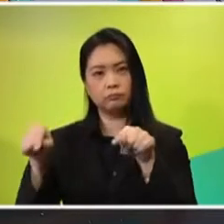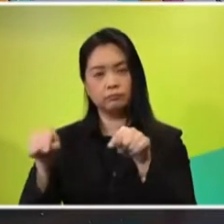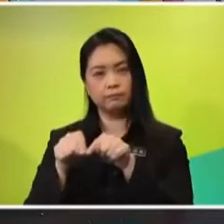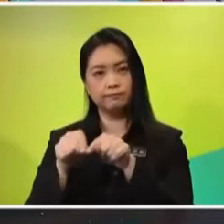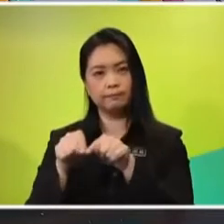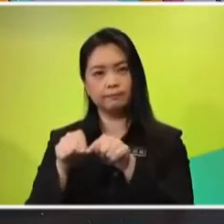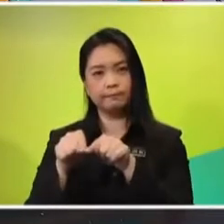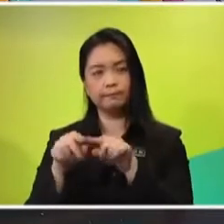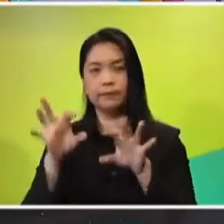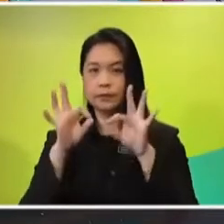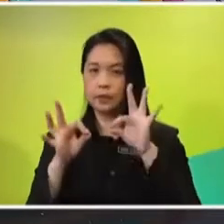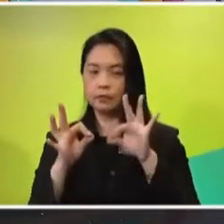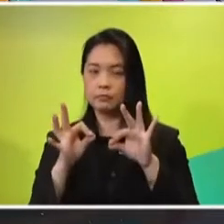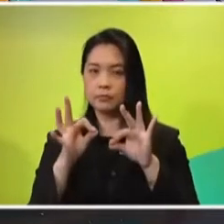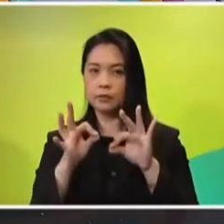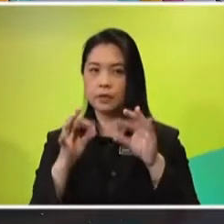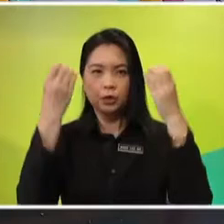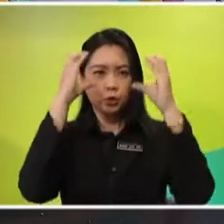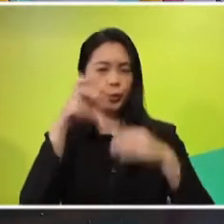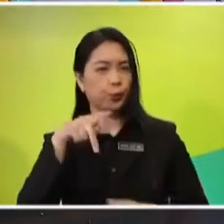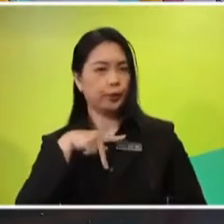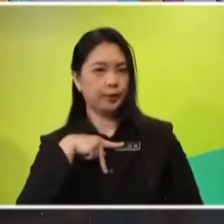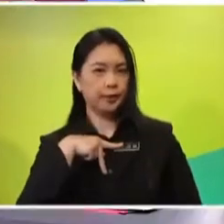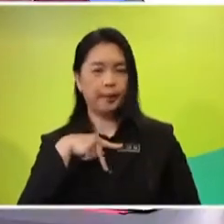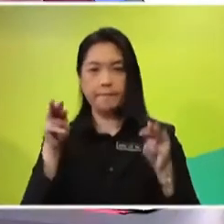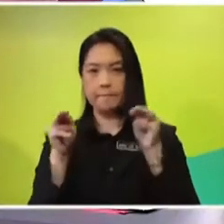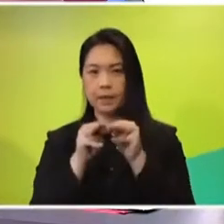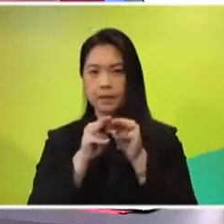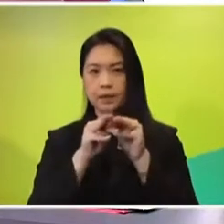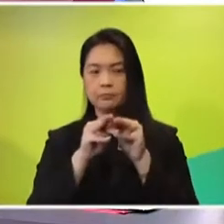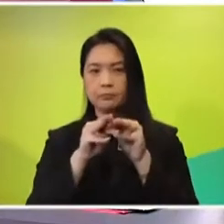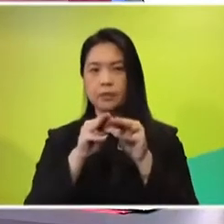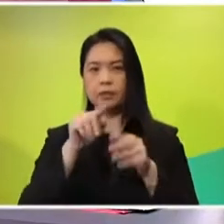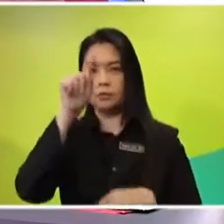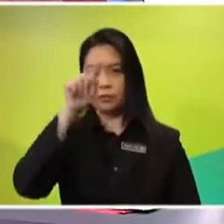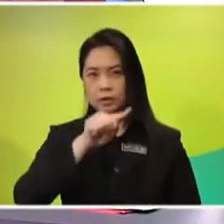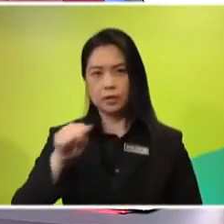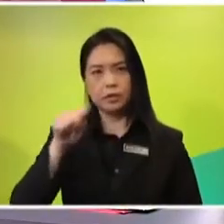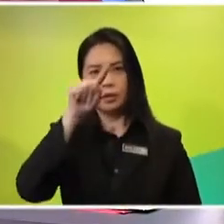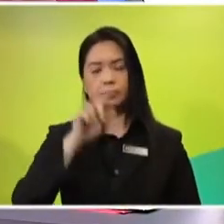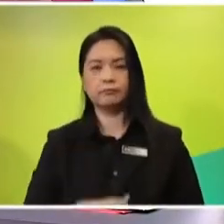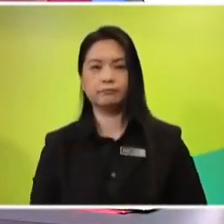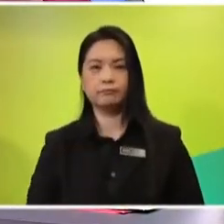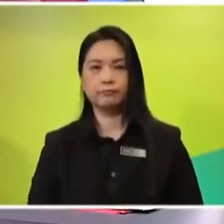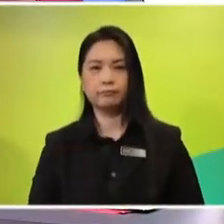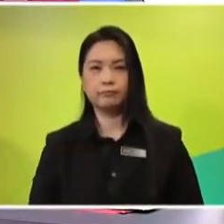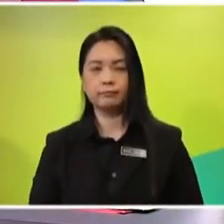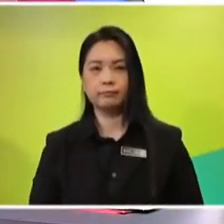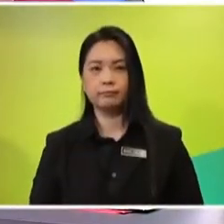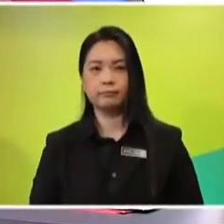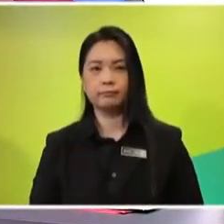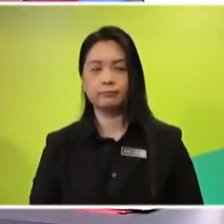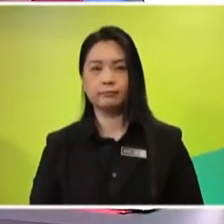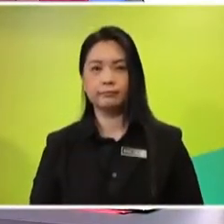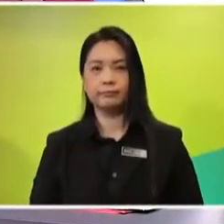betul Mira. Kalau yang di sebelah cikgu pula, di hadapan cikgu macam bentuk segi tiga. Ya, pandai Mira. Okay. Baguslah Mira ni.